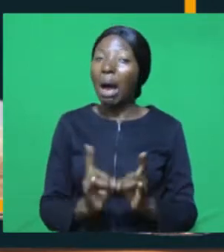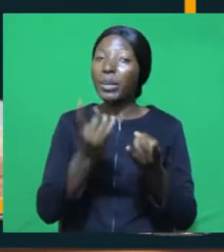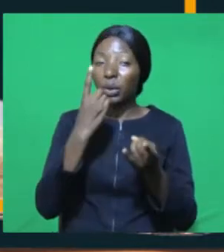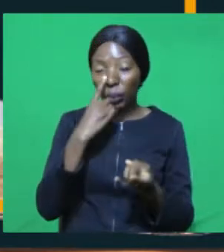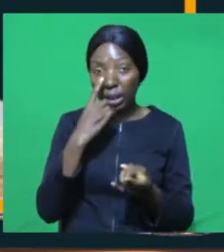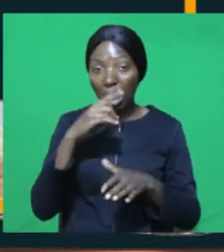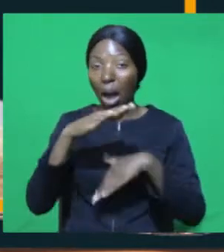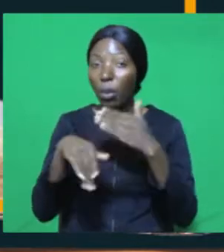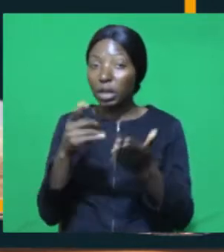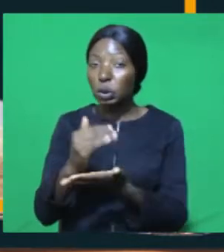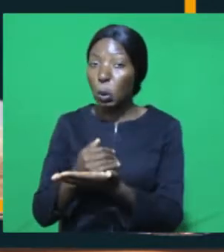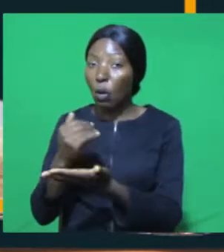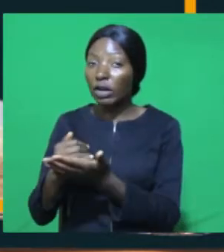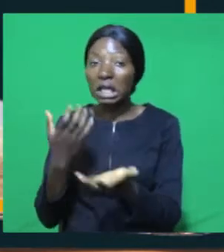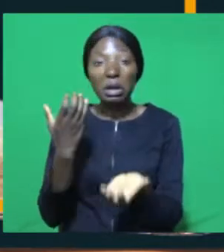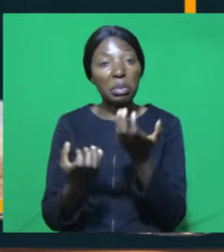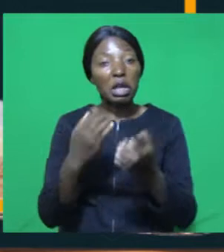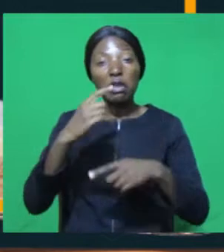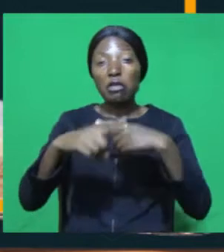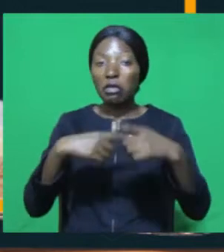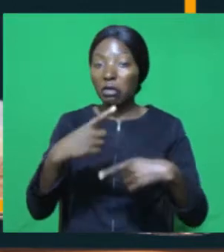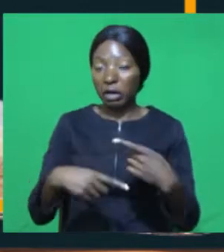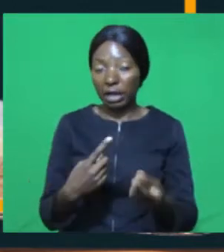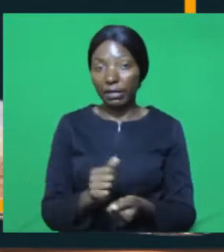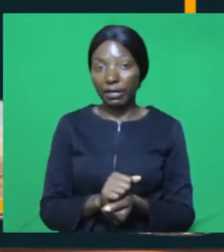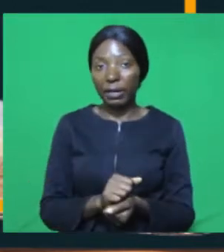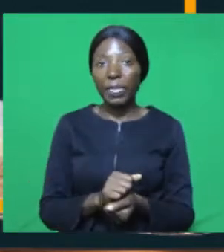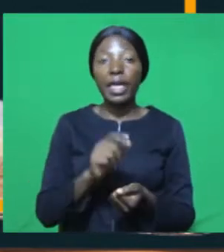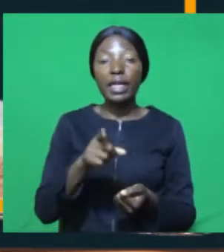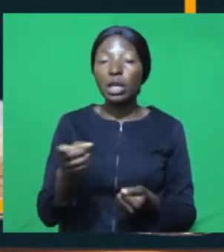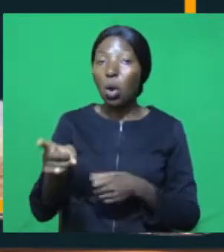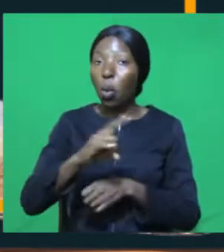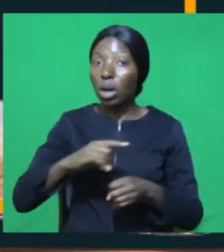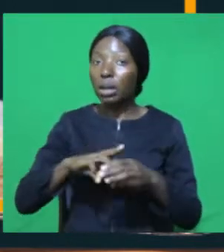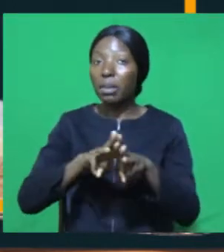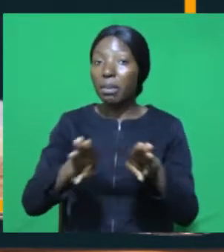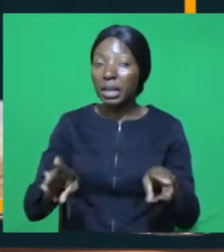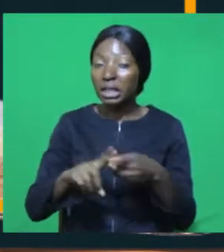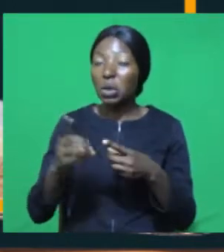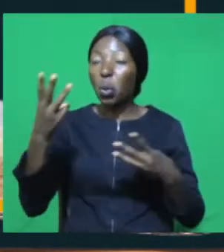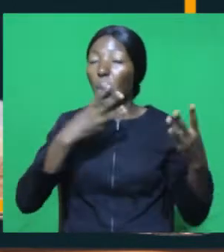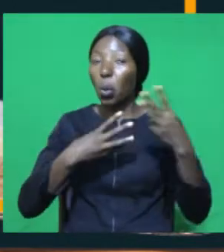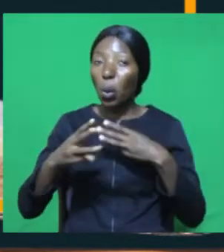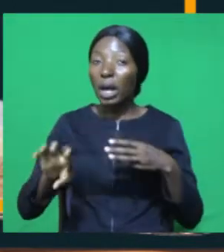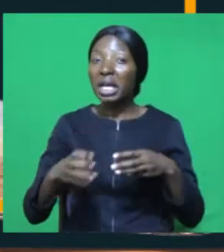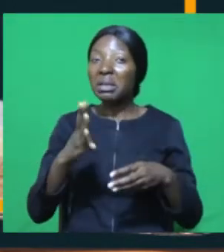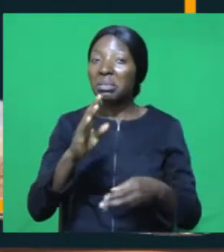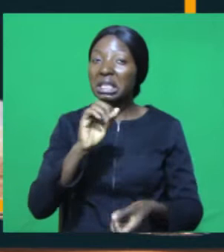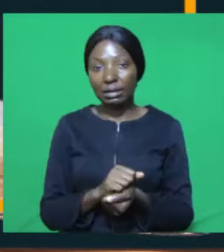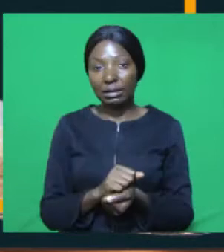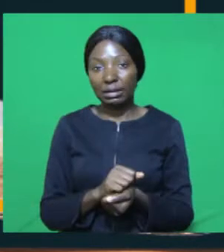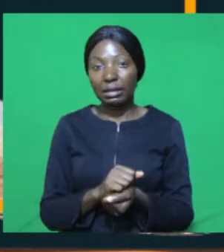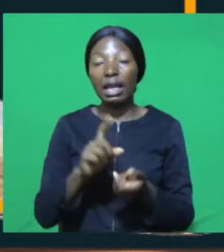Izvo zvechipiriso chinopiswa nekusingaperi nekudarika kunoparadza, kuti nzvimbo tsvene nehondo zvirege zvichitsikwa